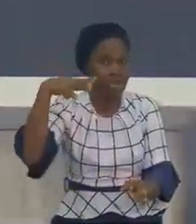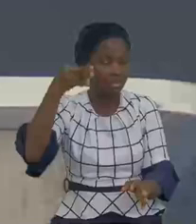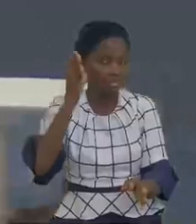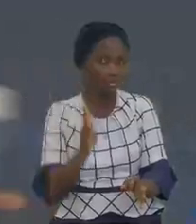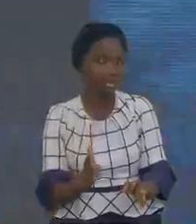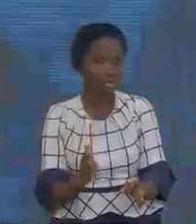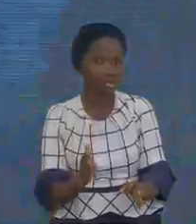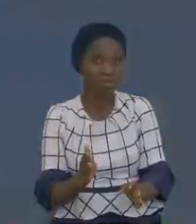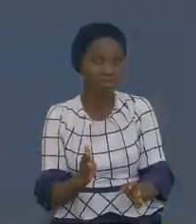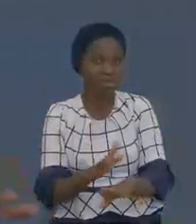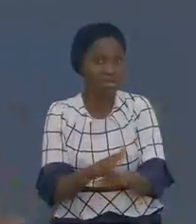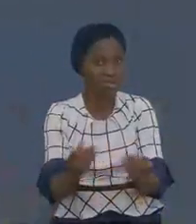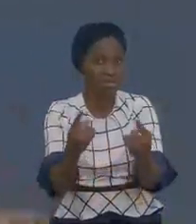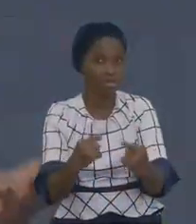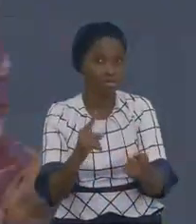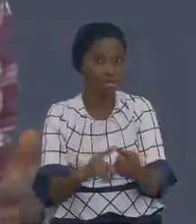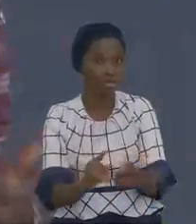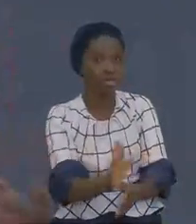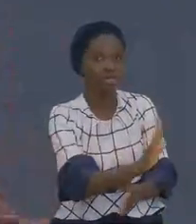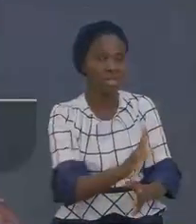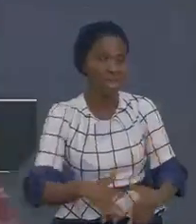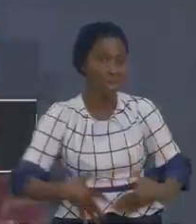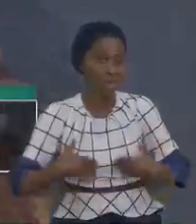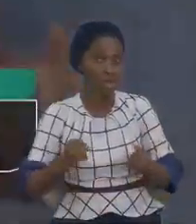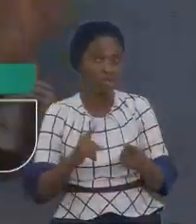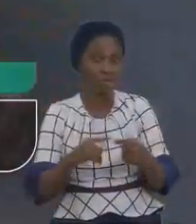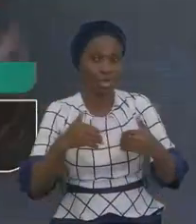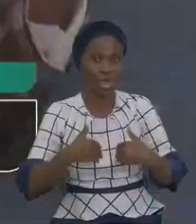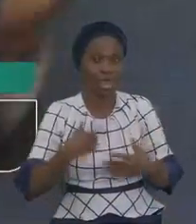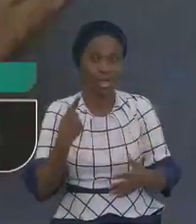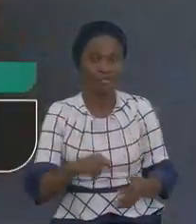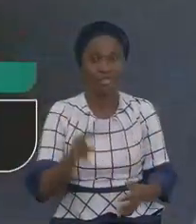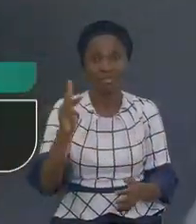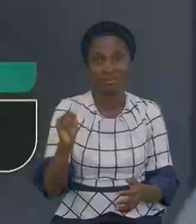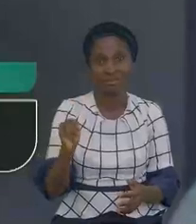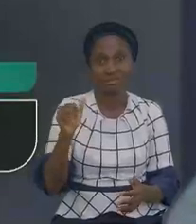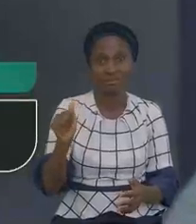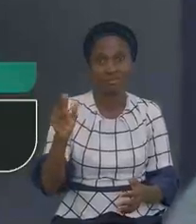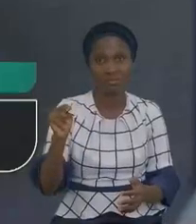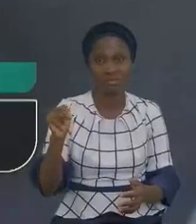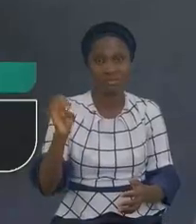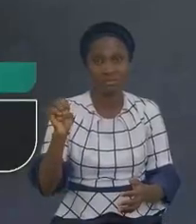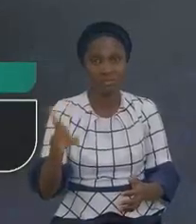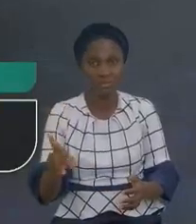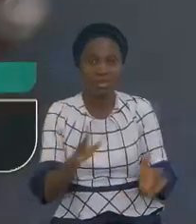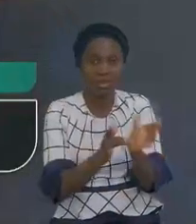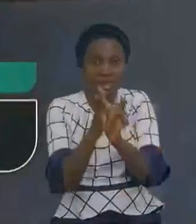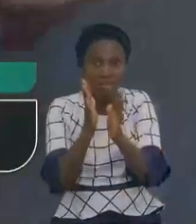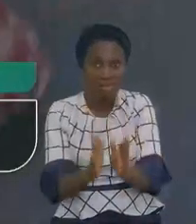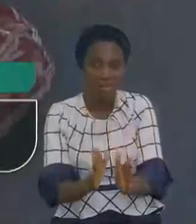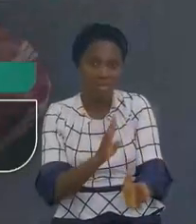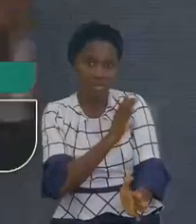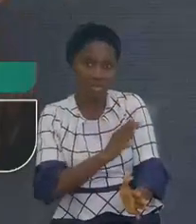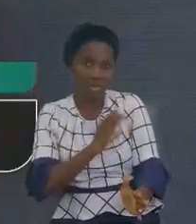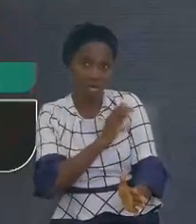avoir les bonnes manières, le caractère chrétien, les comportements. Et parce qu'il n'y a pas de bonne